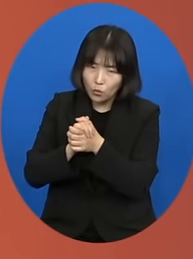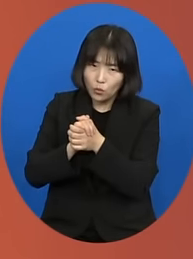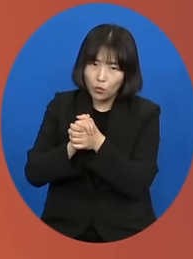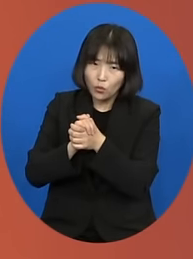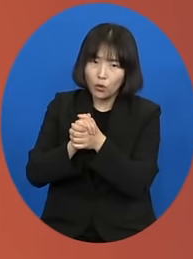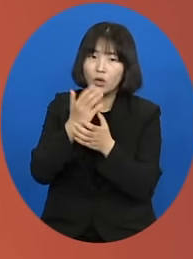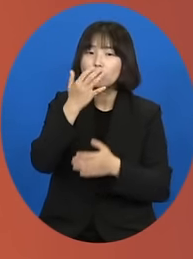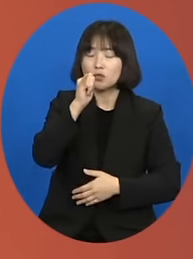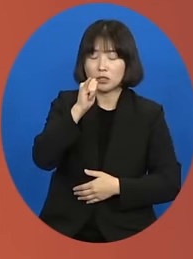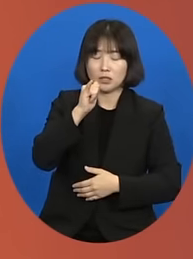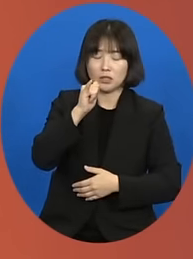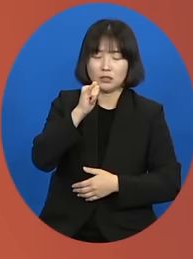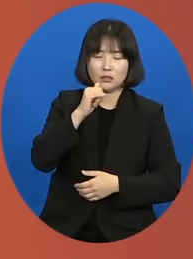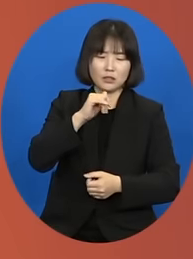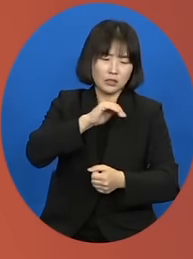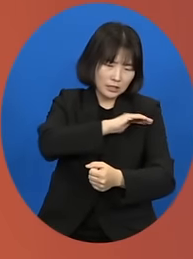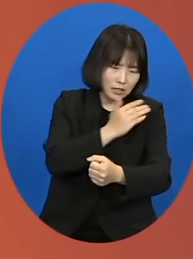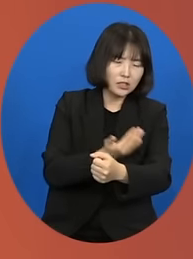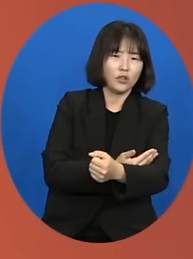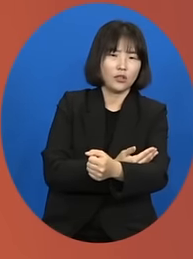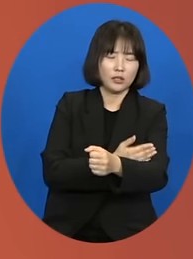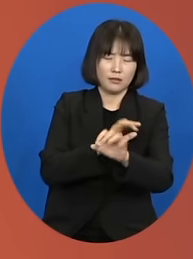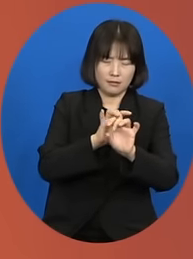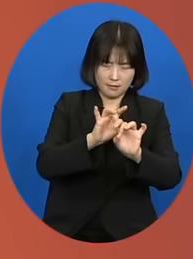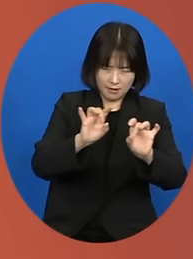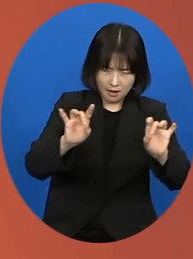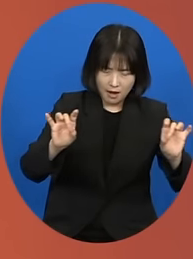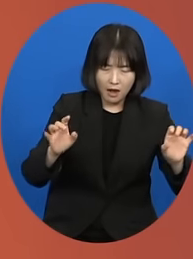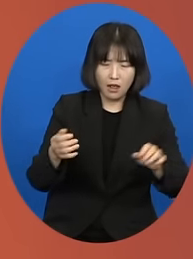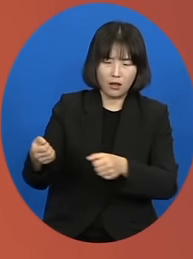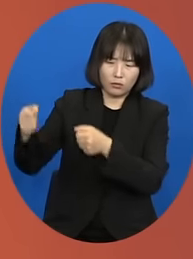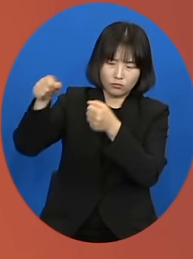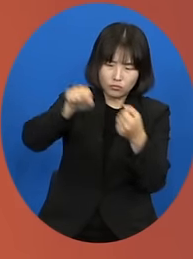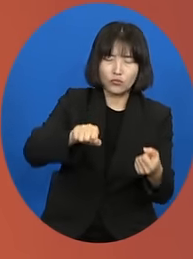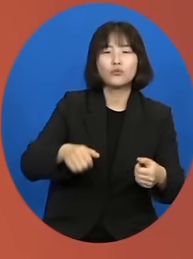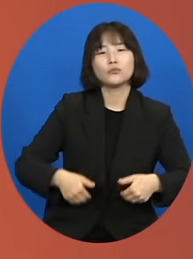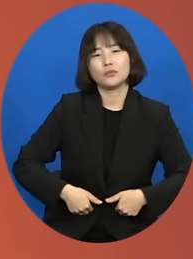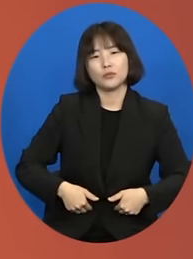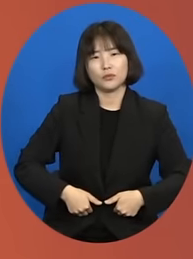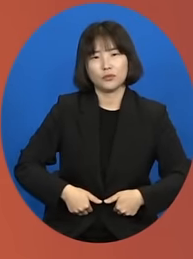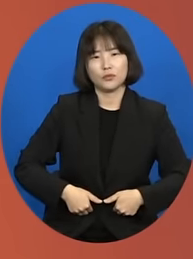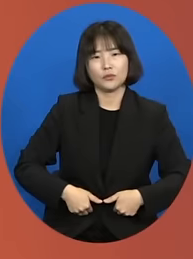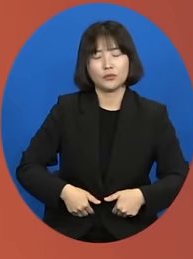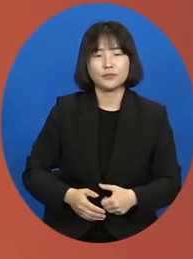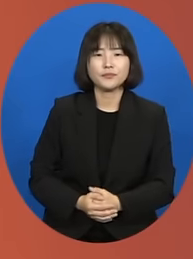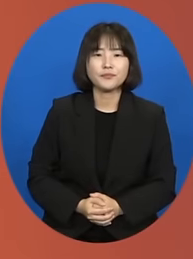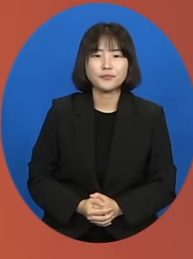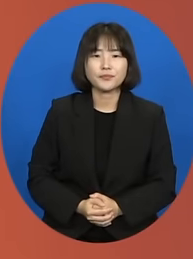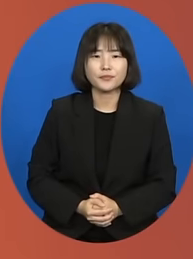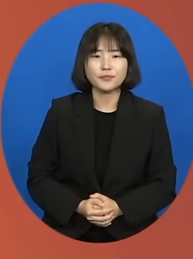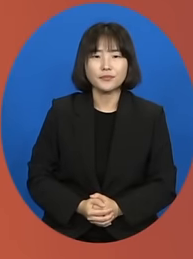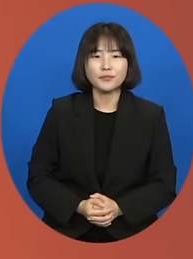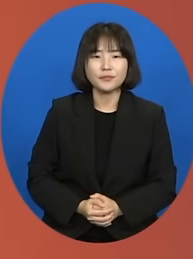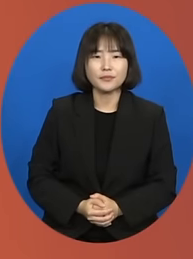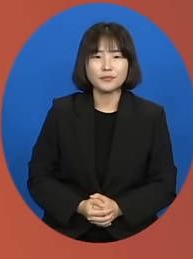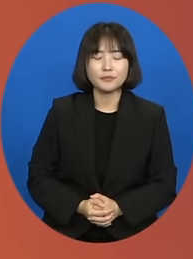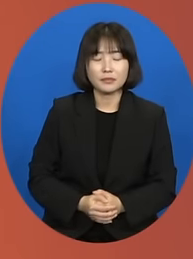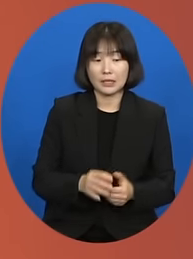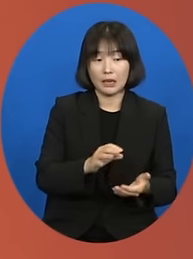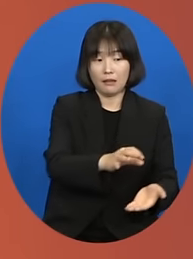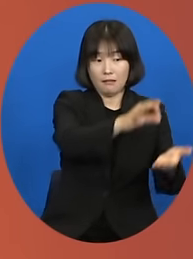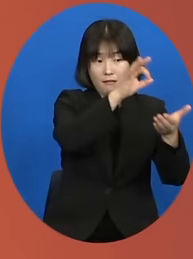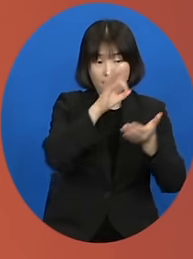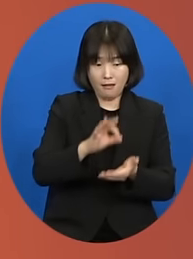기도의 능력이 우리 한 사람 한 사람에게 부어져야 될 줄 믿습니다. 자, 그렇게 재산 챙겨서